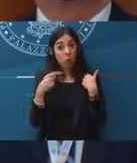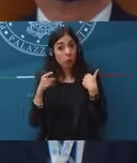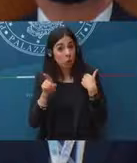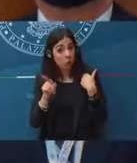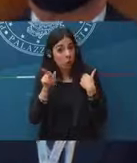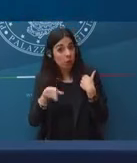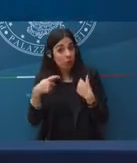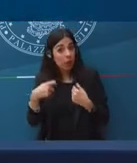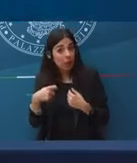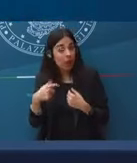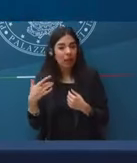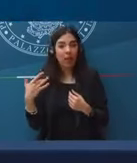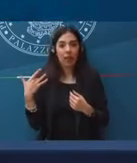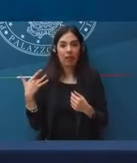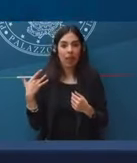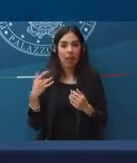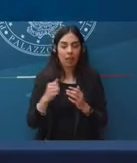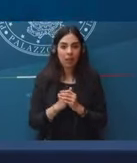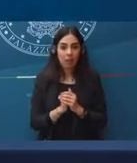Grazie.